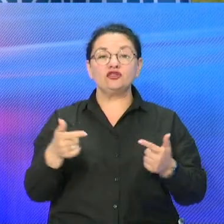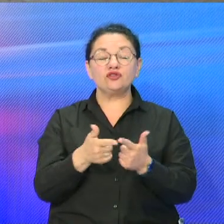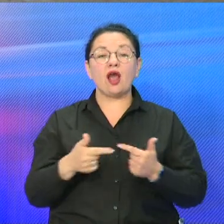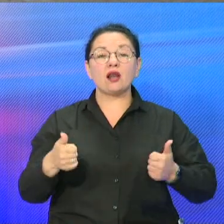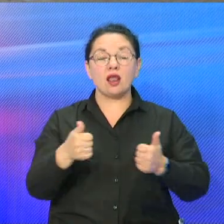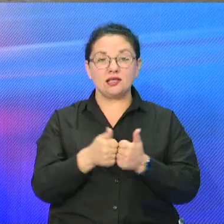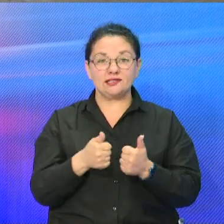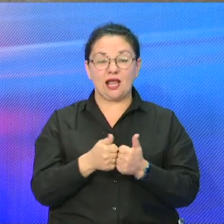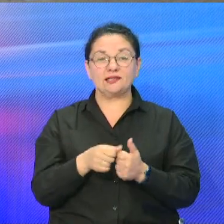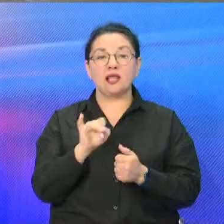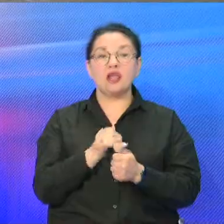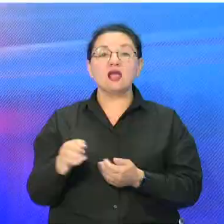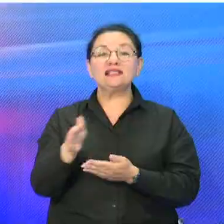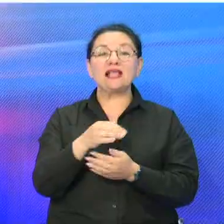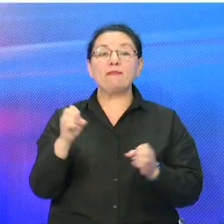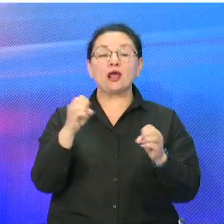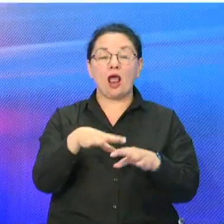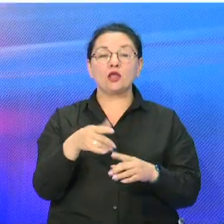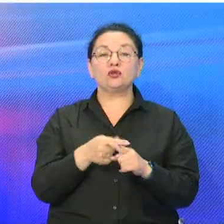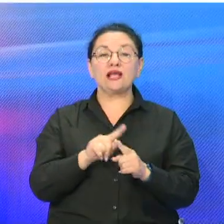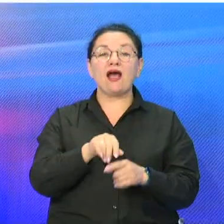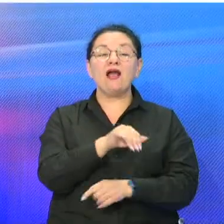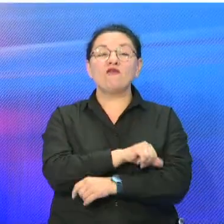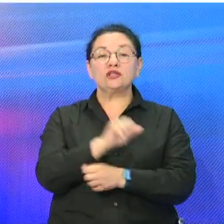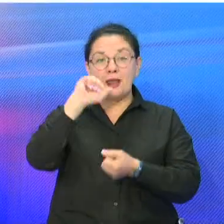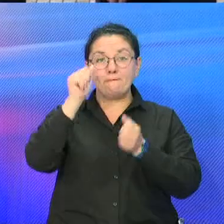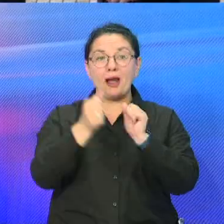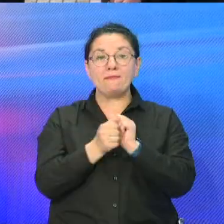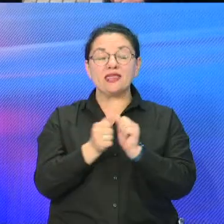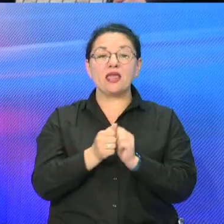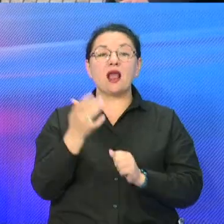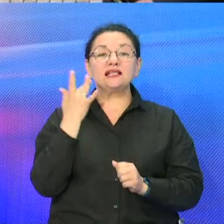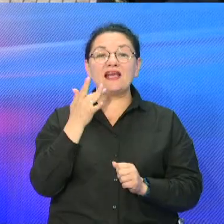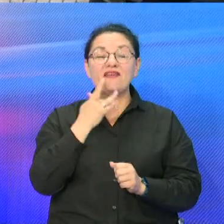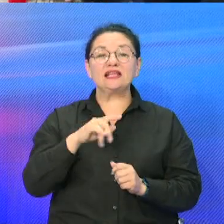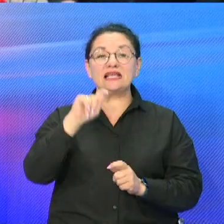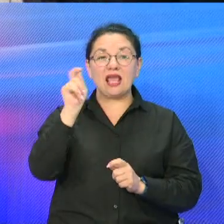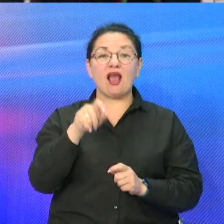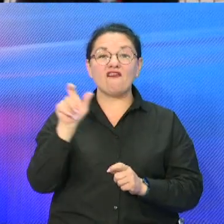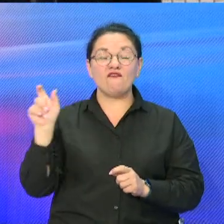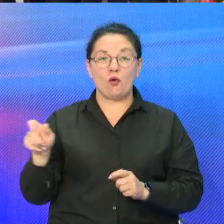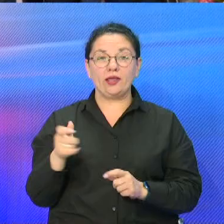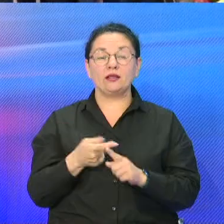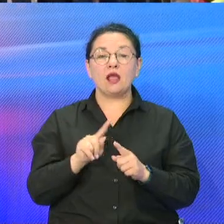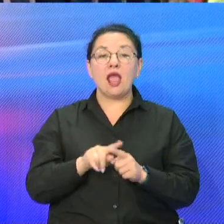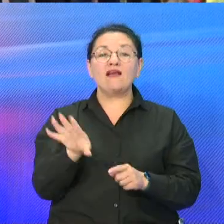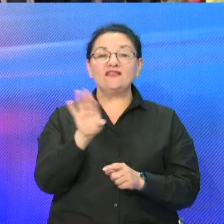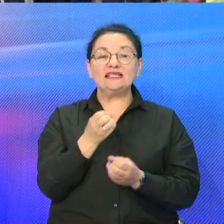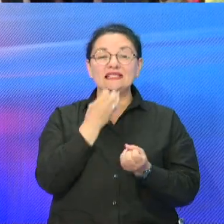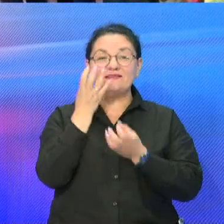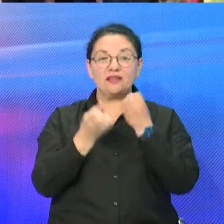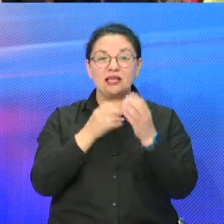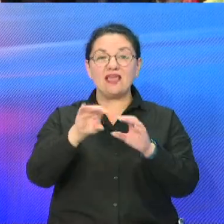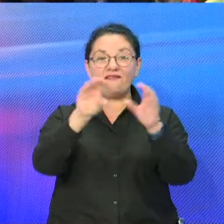организаций собираются каля братской могилы советских воинов и партизан. Хвилиной молчания и ускладанием кветок до мемориала присутные отдают